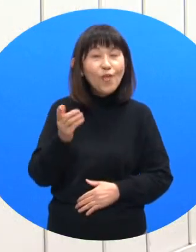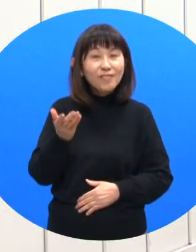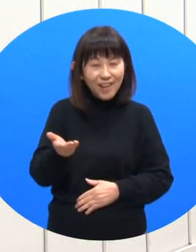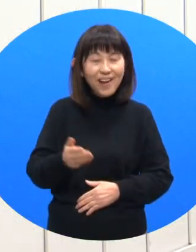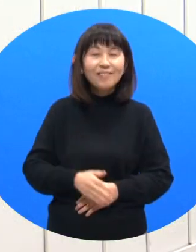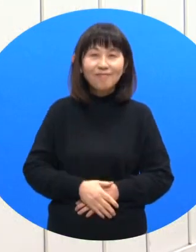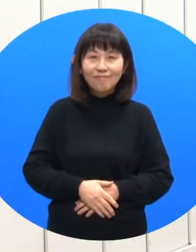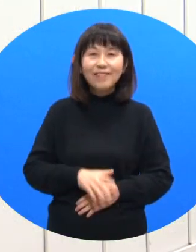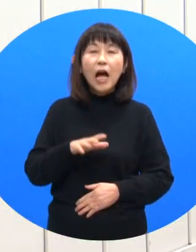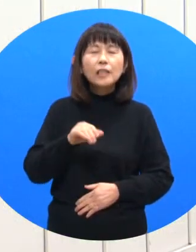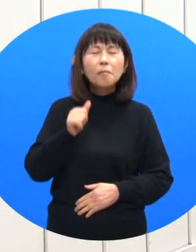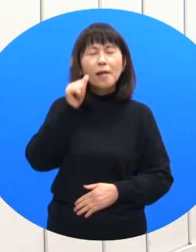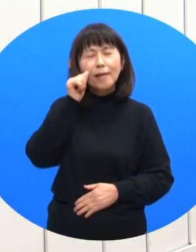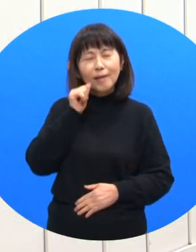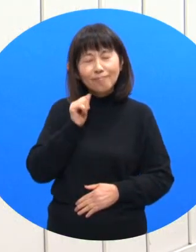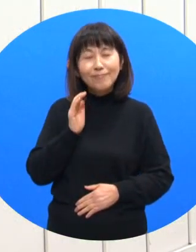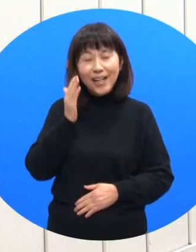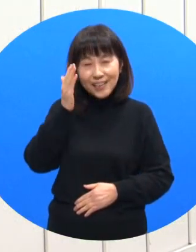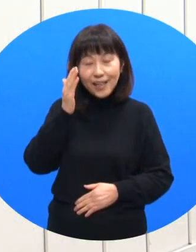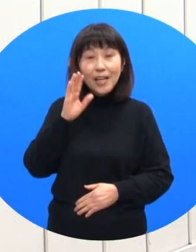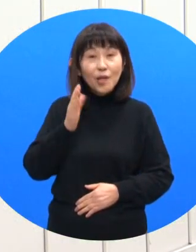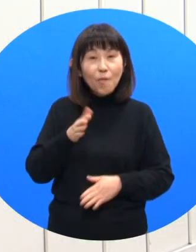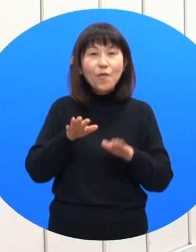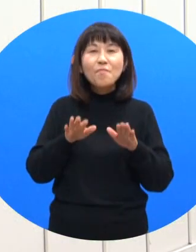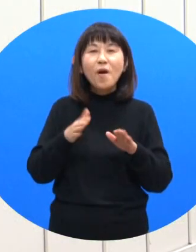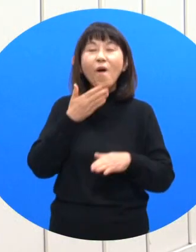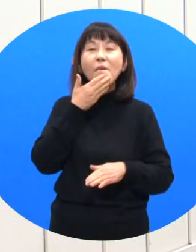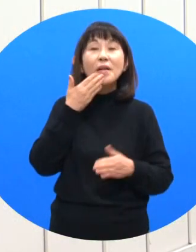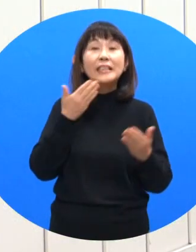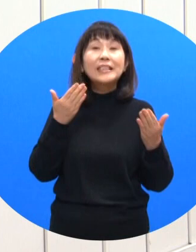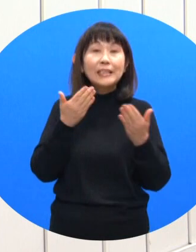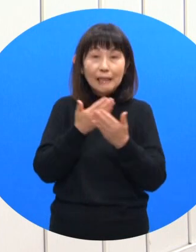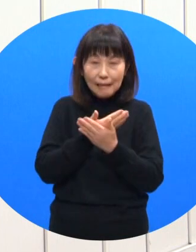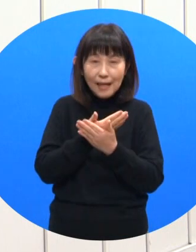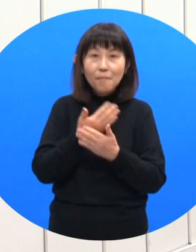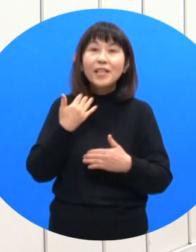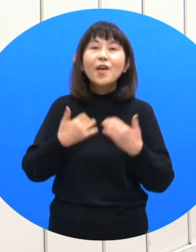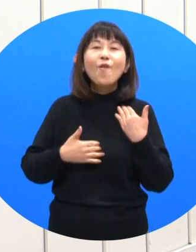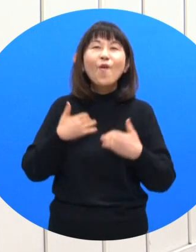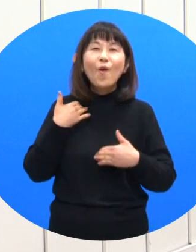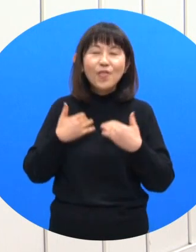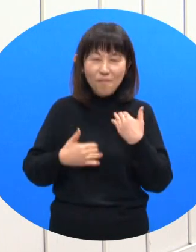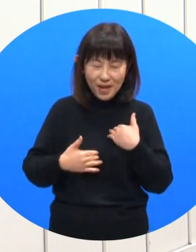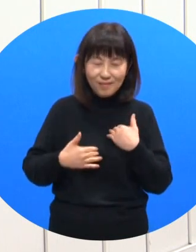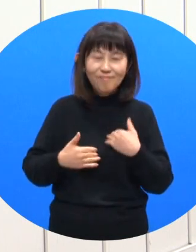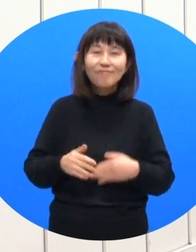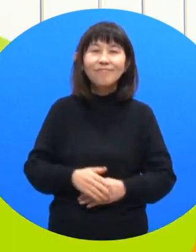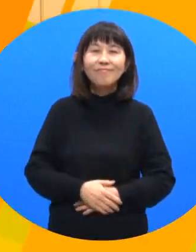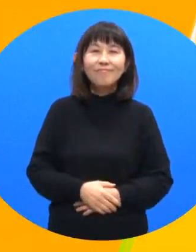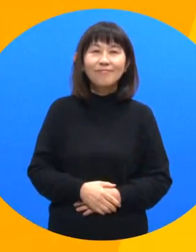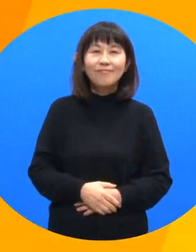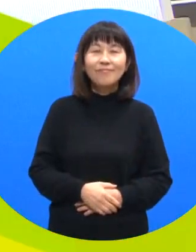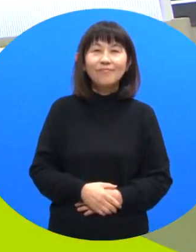はい、最初は戸惑いがありましたが、便利なので大変皆さん喜んでます。